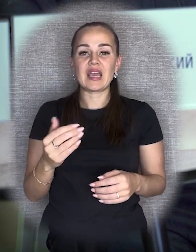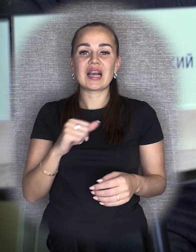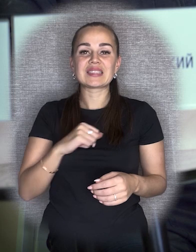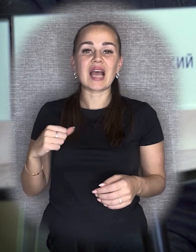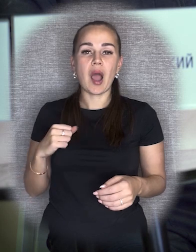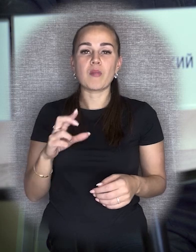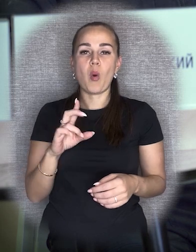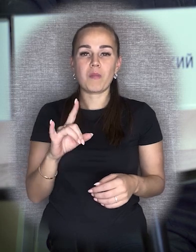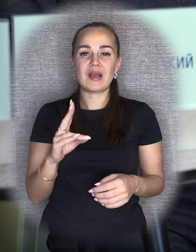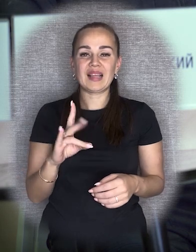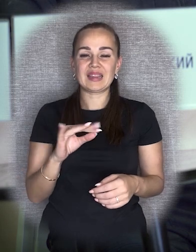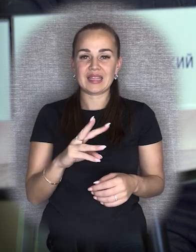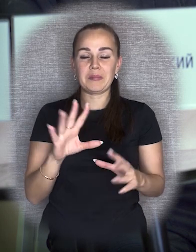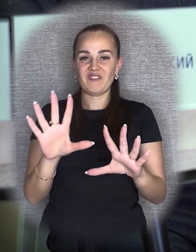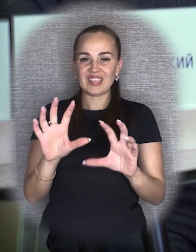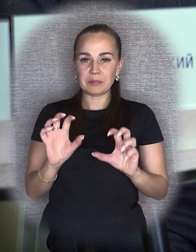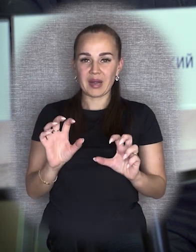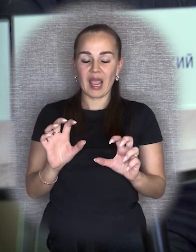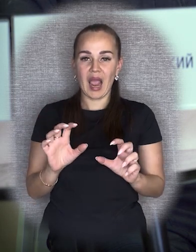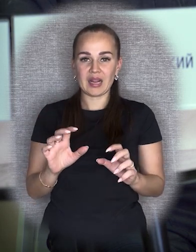самобытным принципом восприятия и